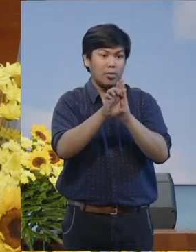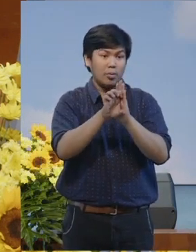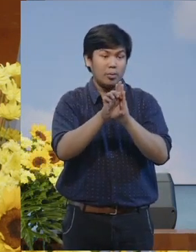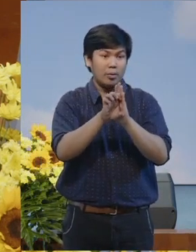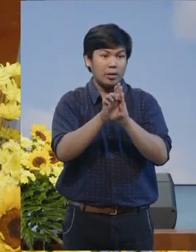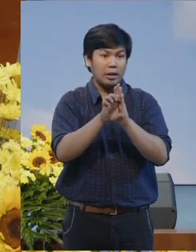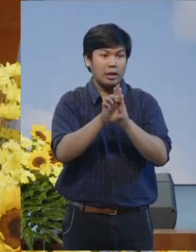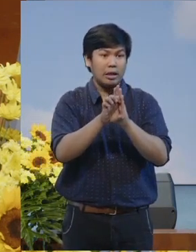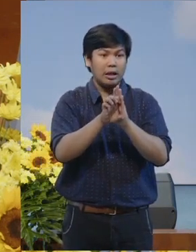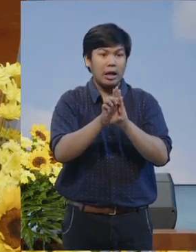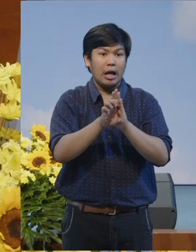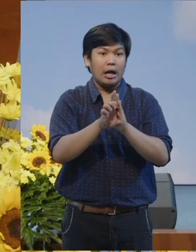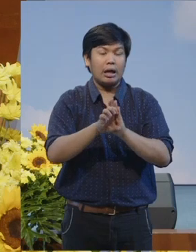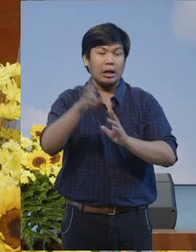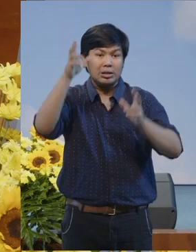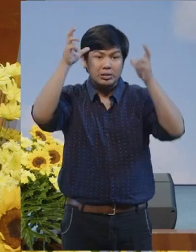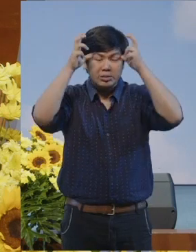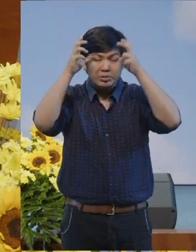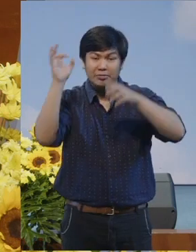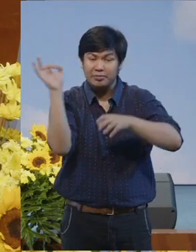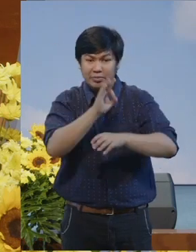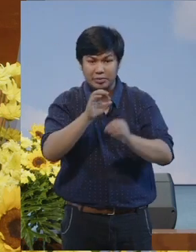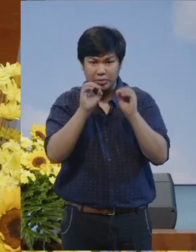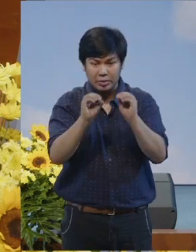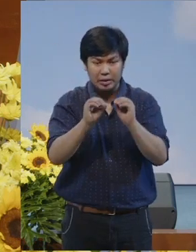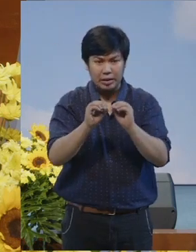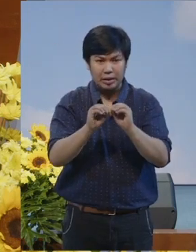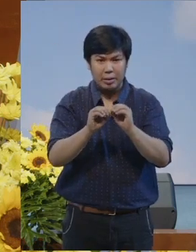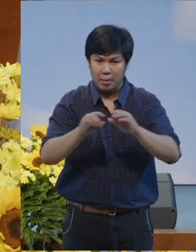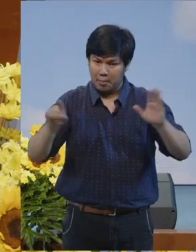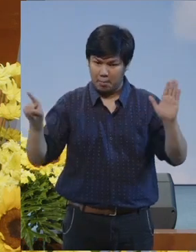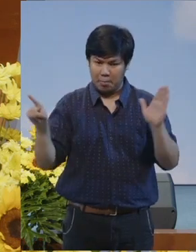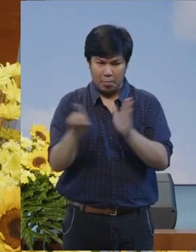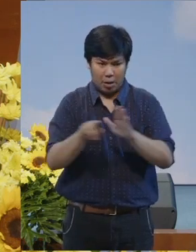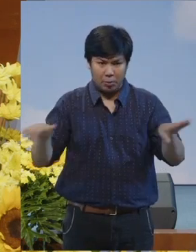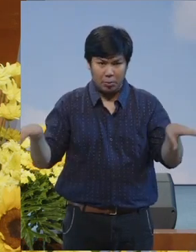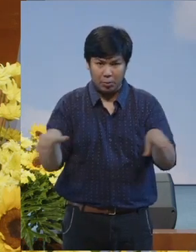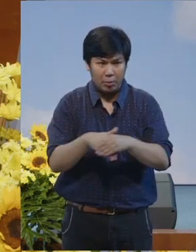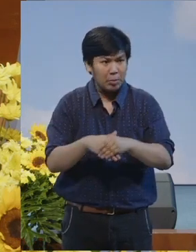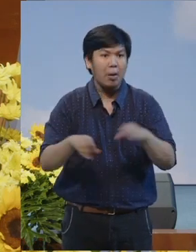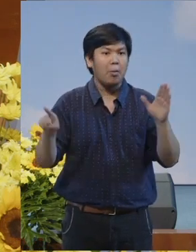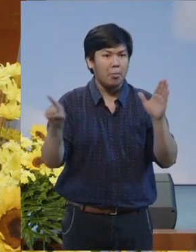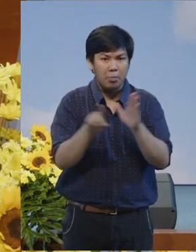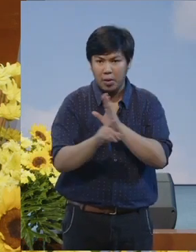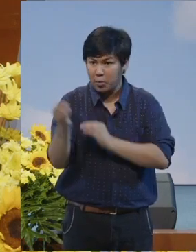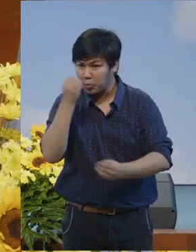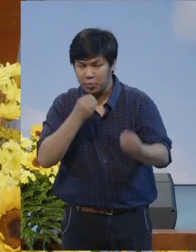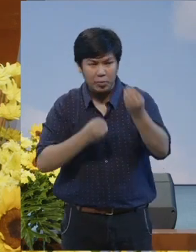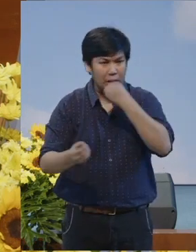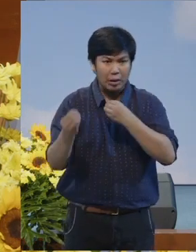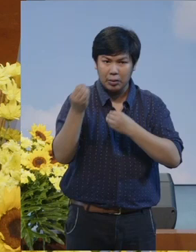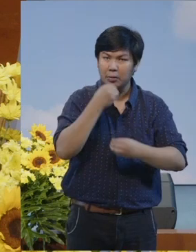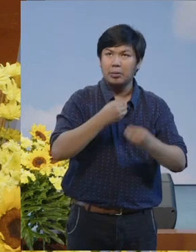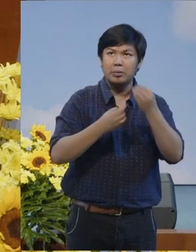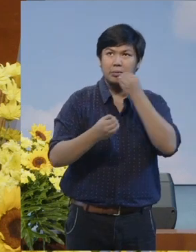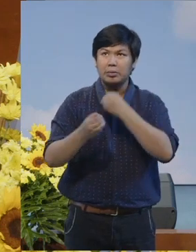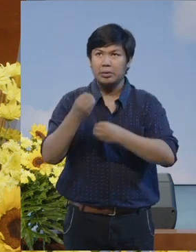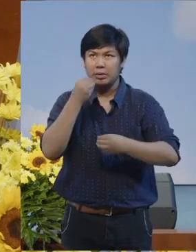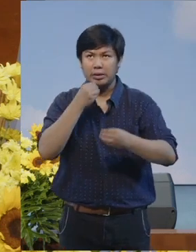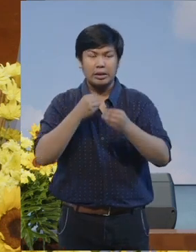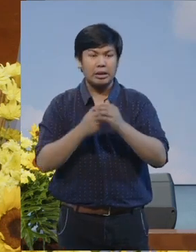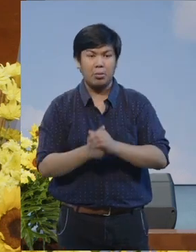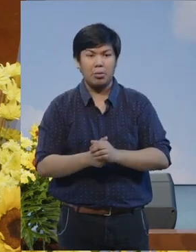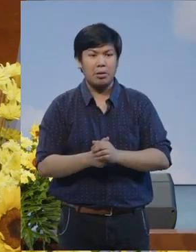forbid marriage and require abstinence from foods that God created to be received